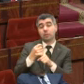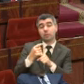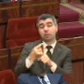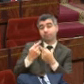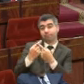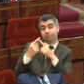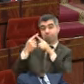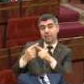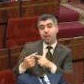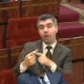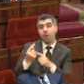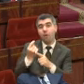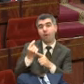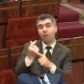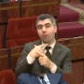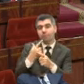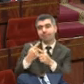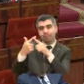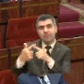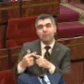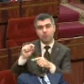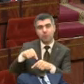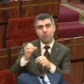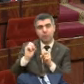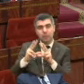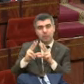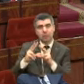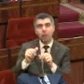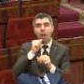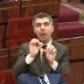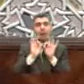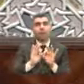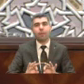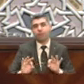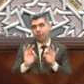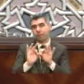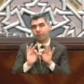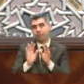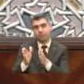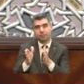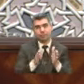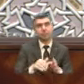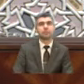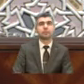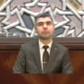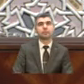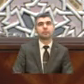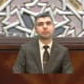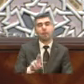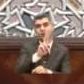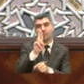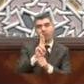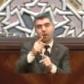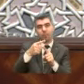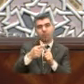ما عندناش الماء، ما عرفتش حنا شنو واش. شكرا. هل من تعقيب اضافي اخر؟ كلمه